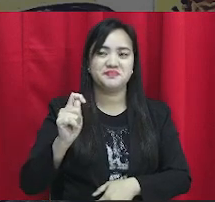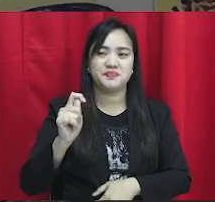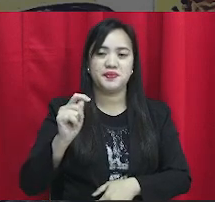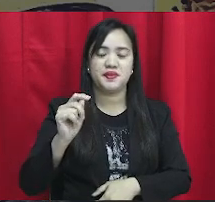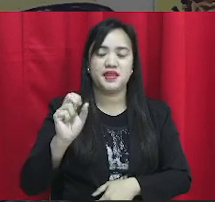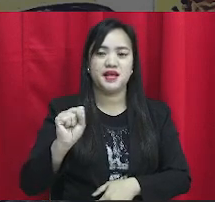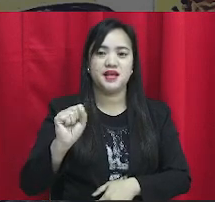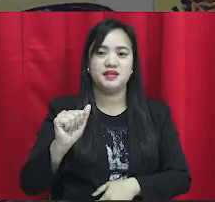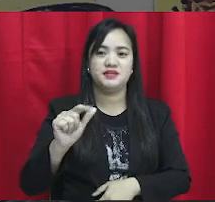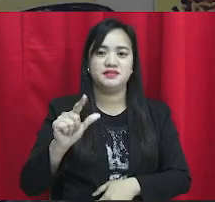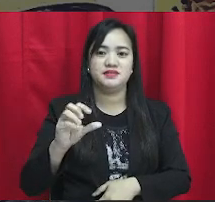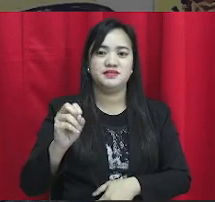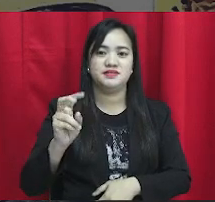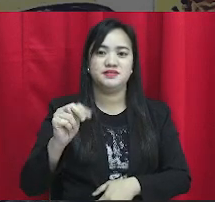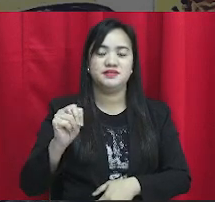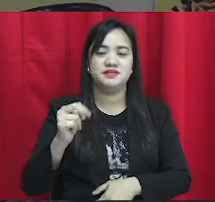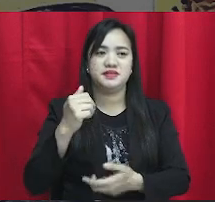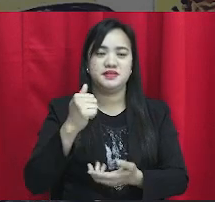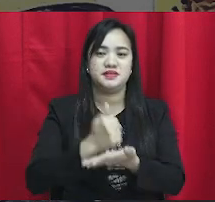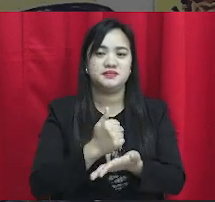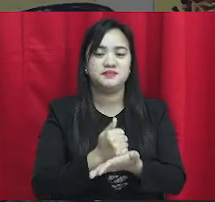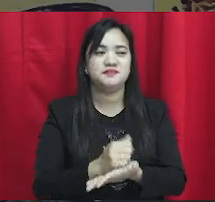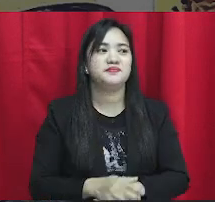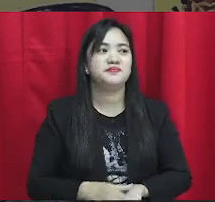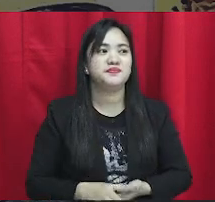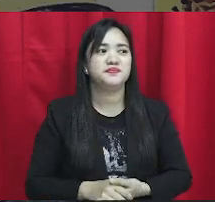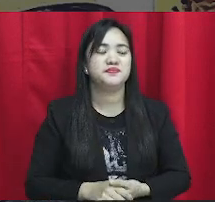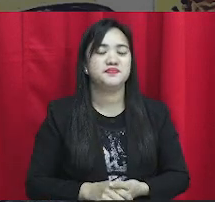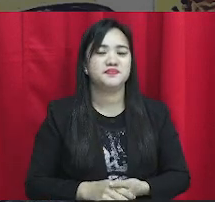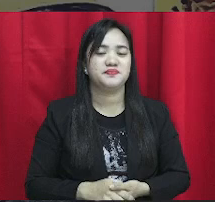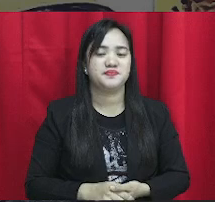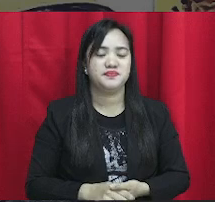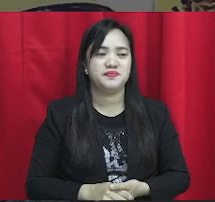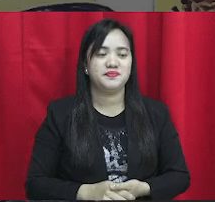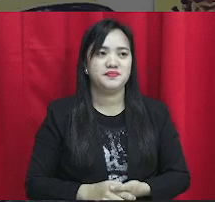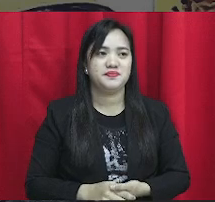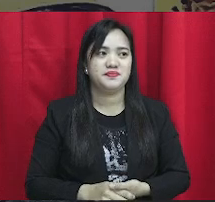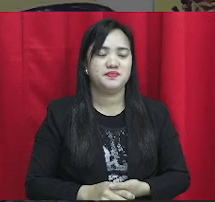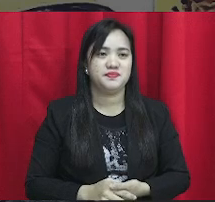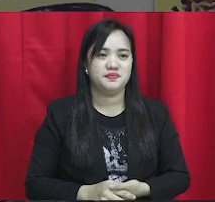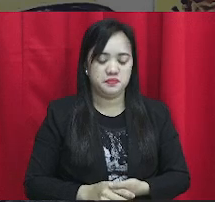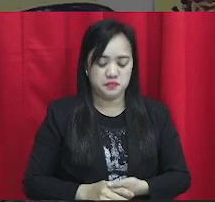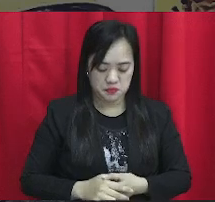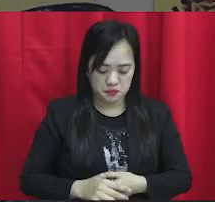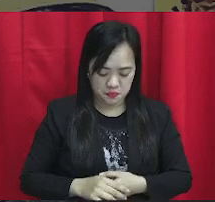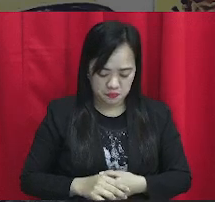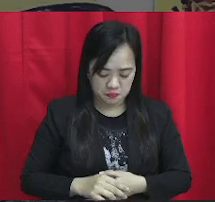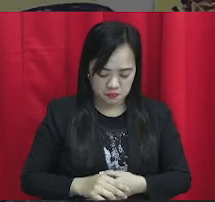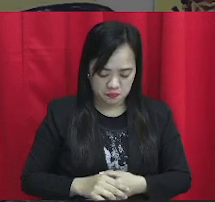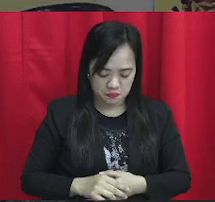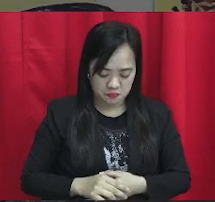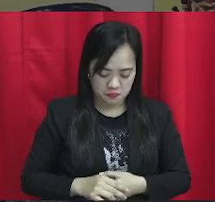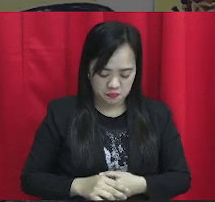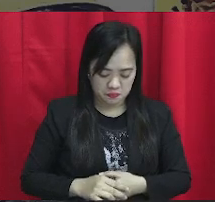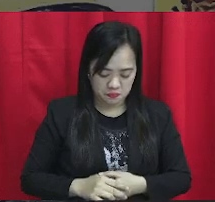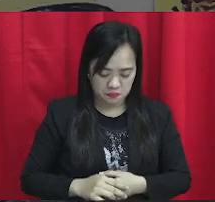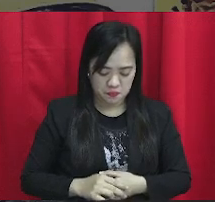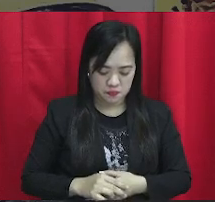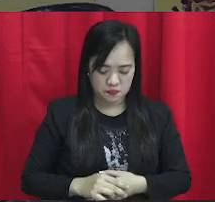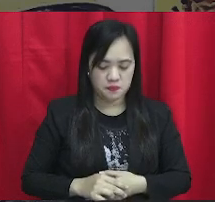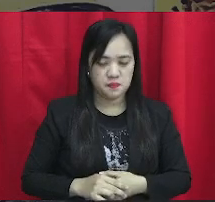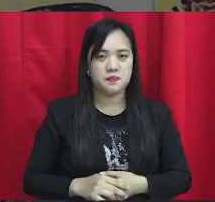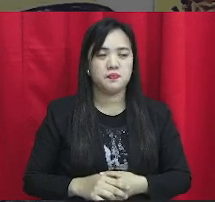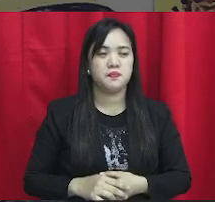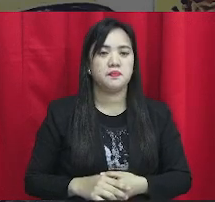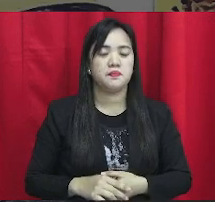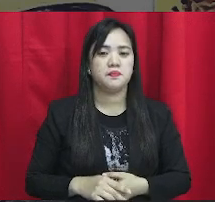Hey, Sergio, meron pa bang oras? Yeah, meron pa. May isang patay dapat. Meron pa tayong isang pupuntahan. Yeah. Halos